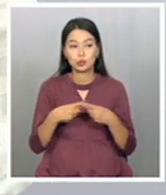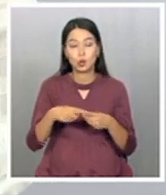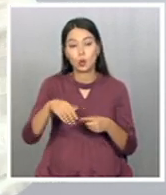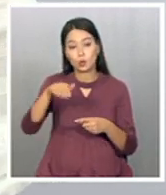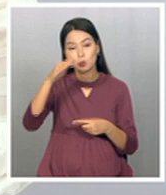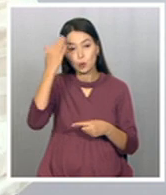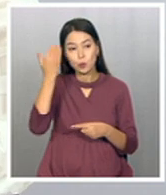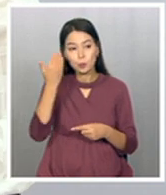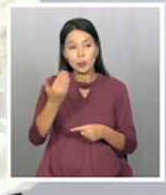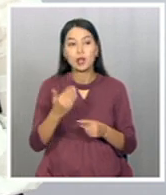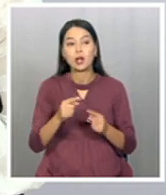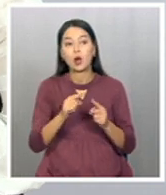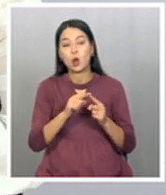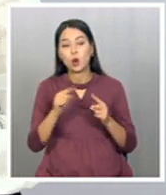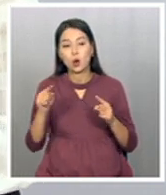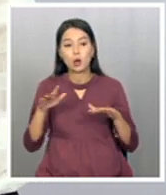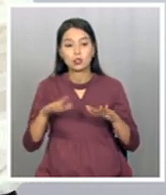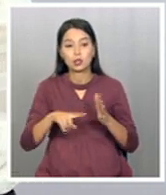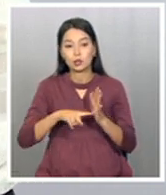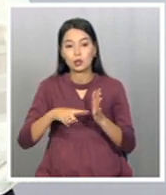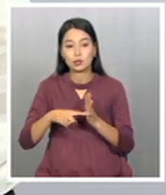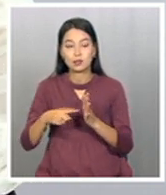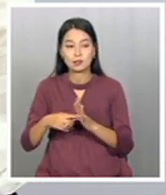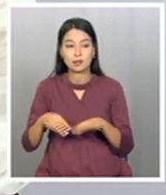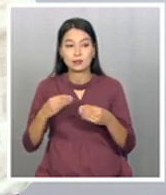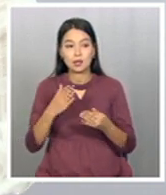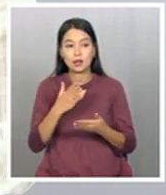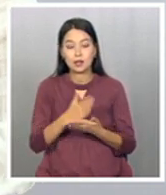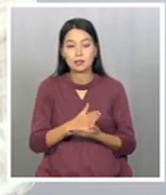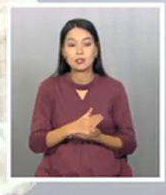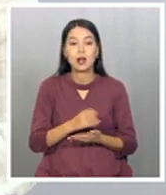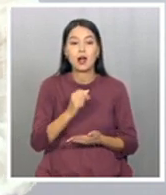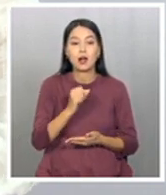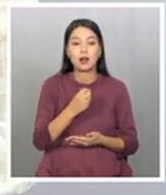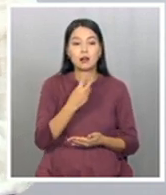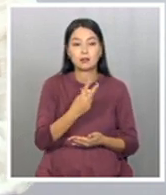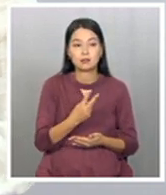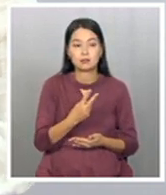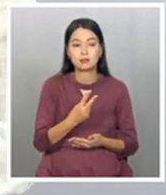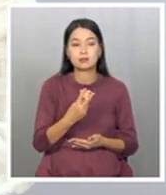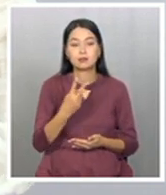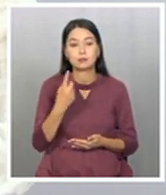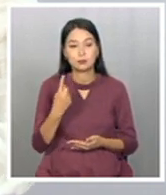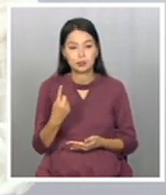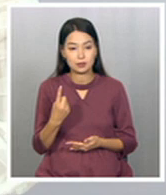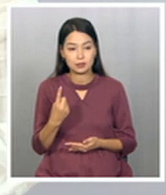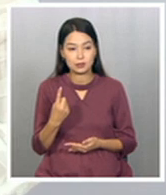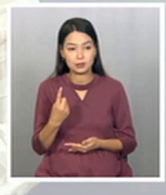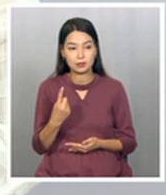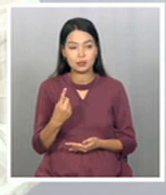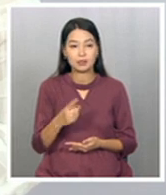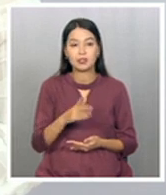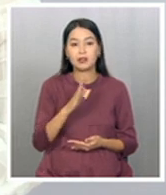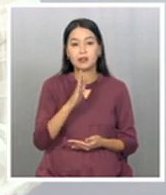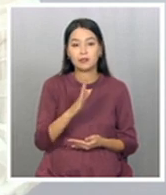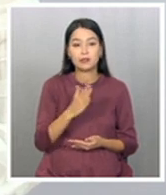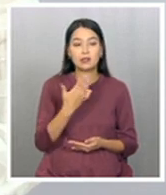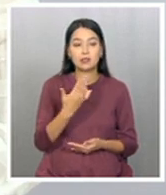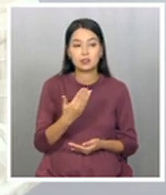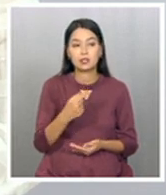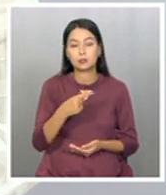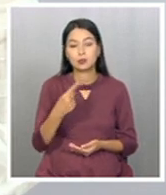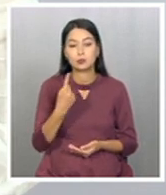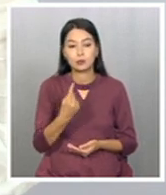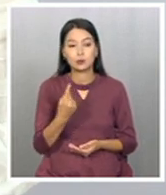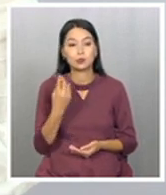төбелерінің координаттары берілген. Координаттары A нүктесінің координаты 2-де 1, B нүктесінің координаттары